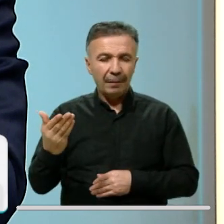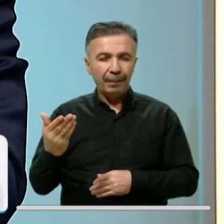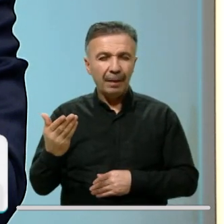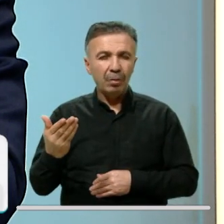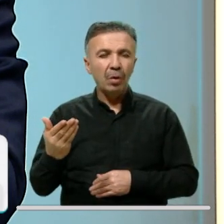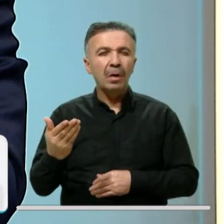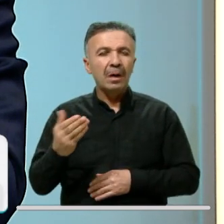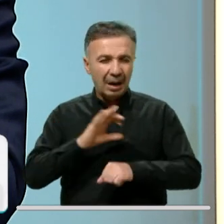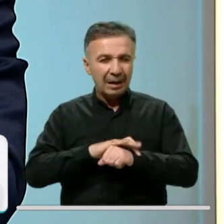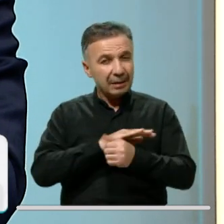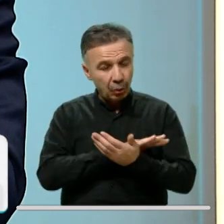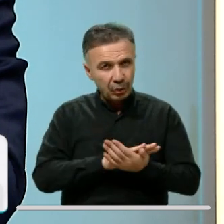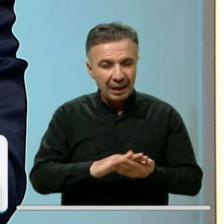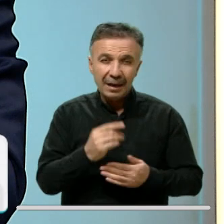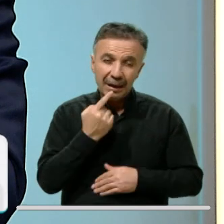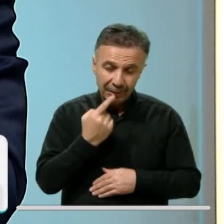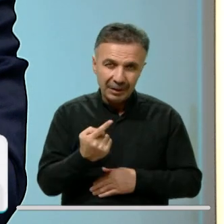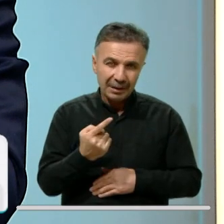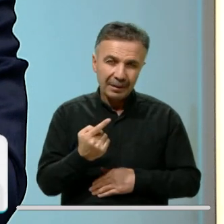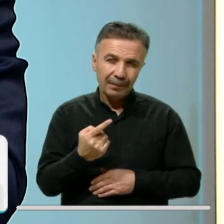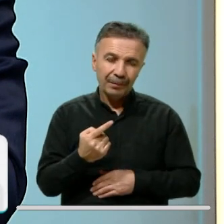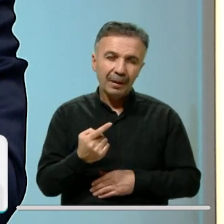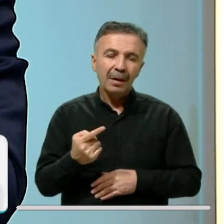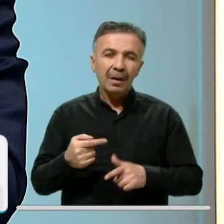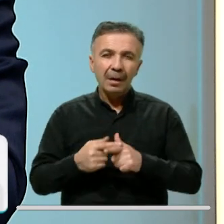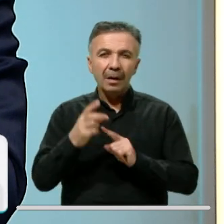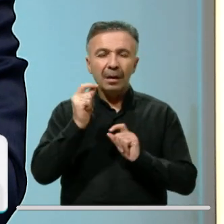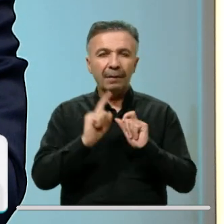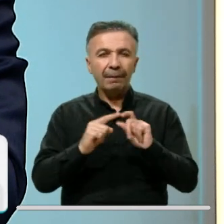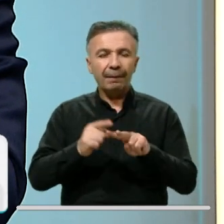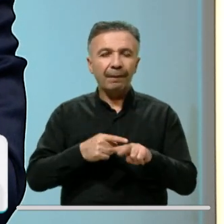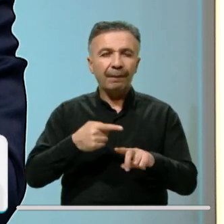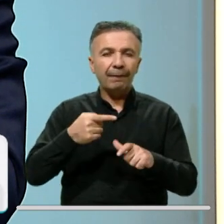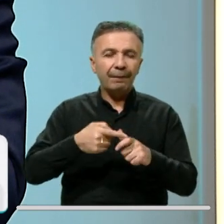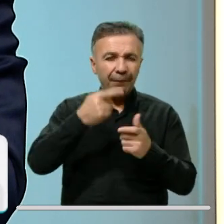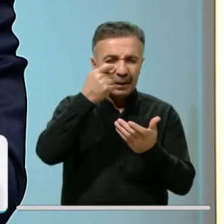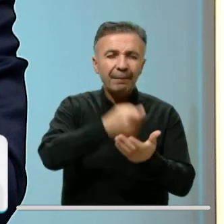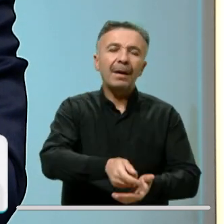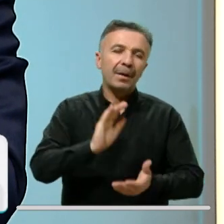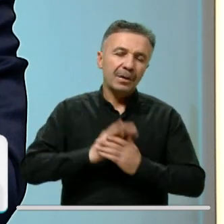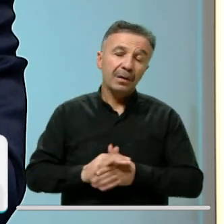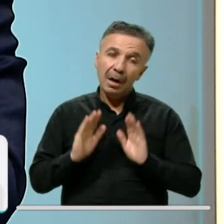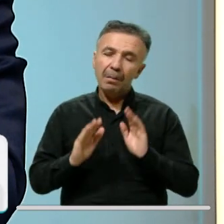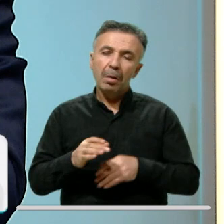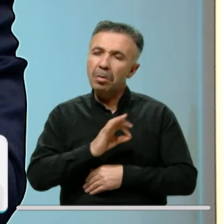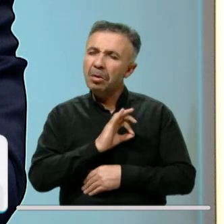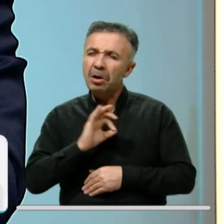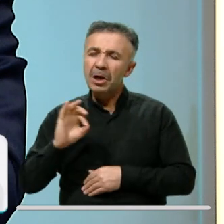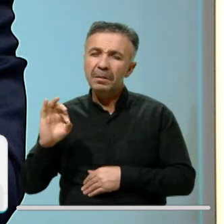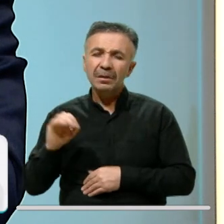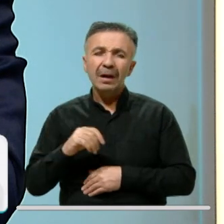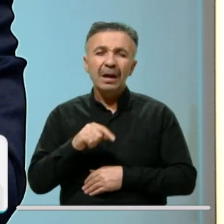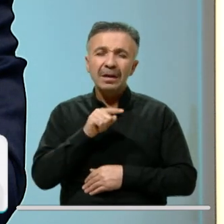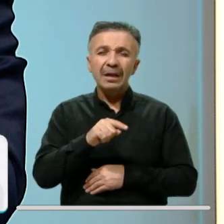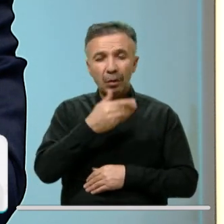iyileşme ihtimalin var demişlerse, fidyesini bu kişi vermemelidir. Ama hiçbir şekilde artık sen